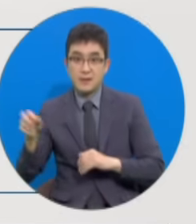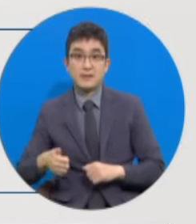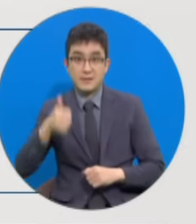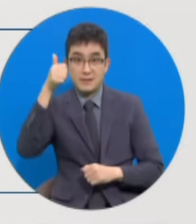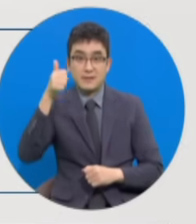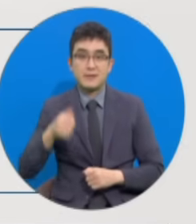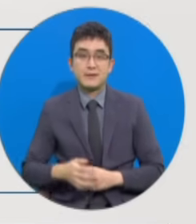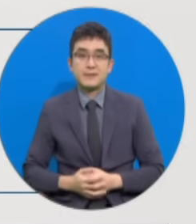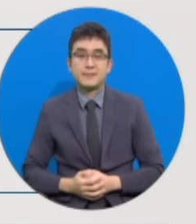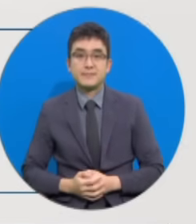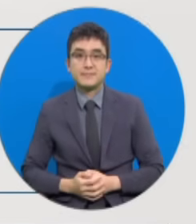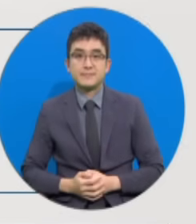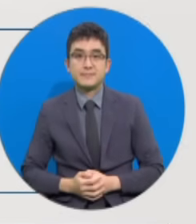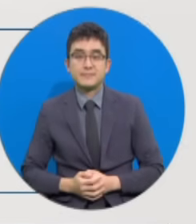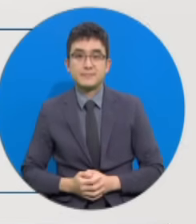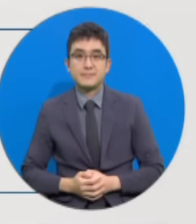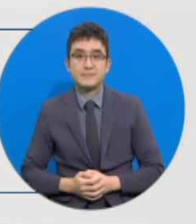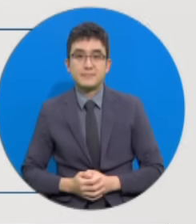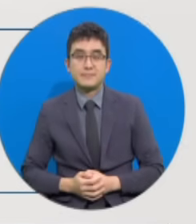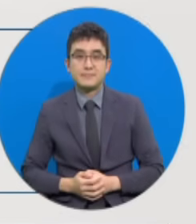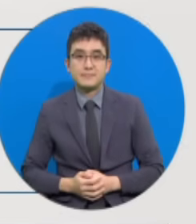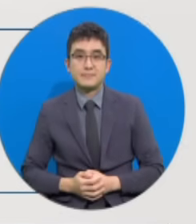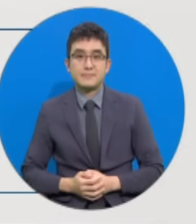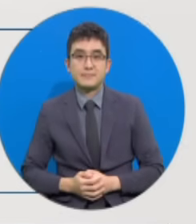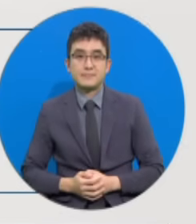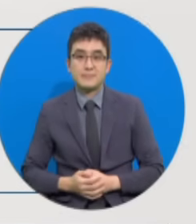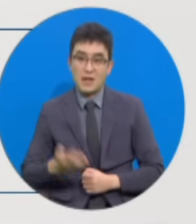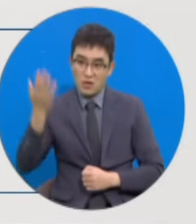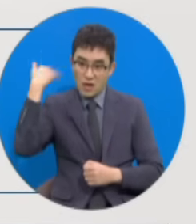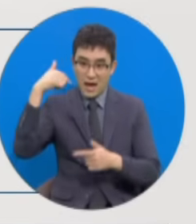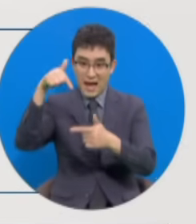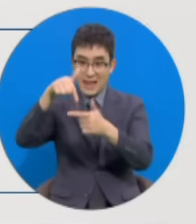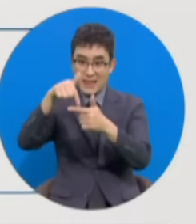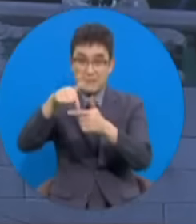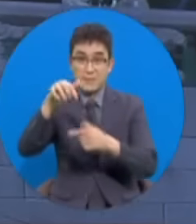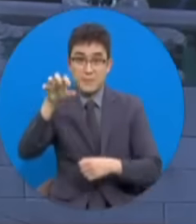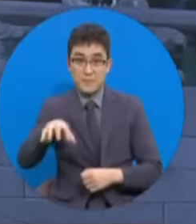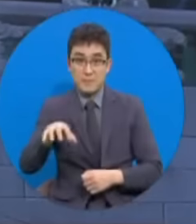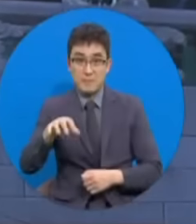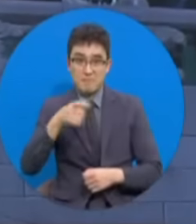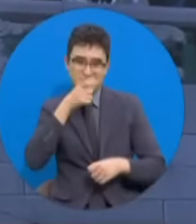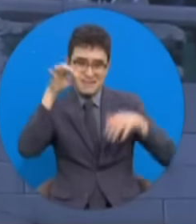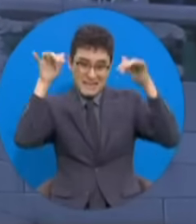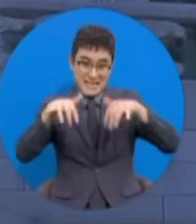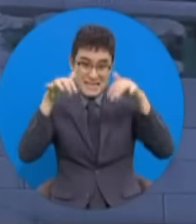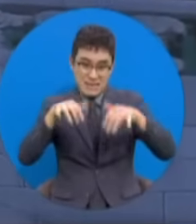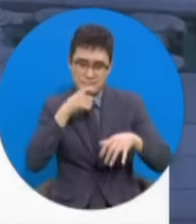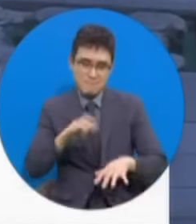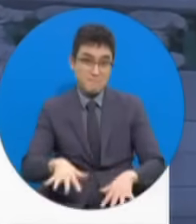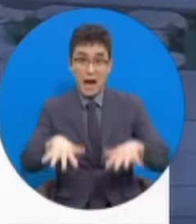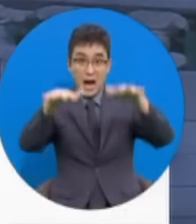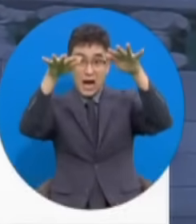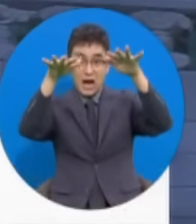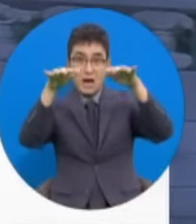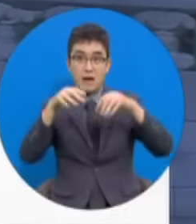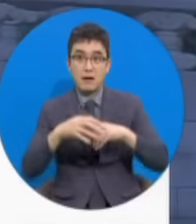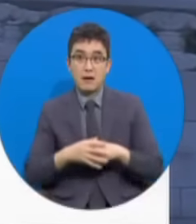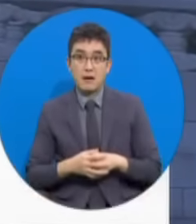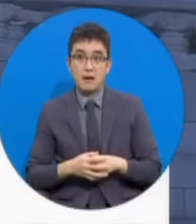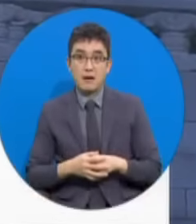좋겠습니다. 예전에 그 강남 지역에 작년이었죠. 비가 많이 와서 침수가 됐을 때